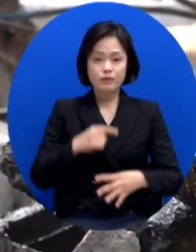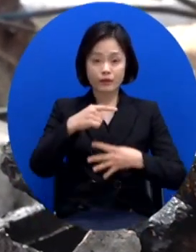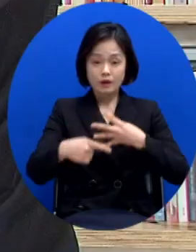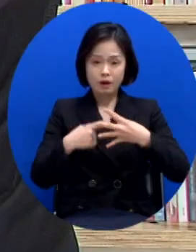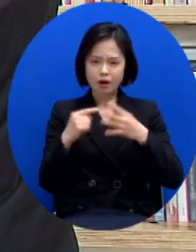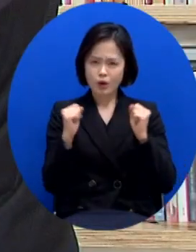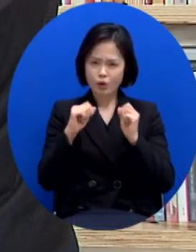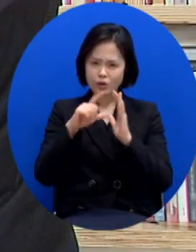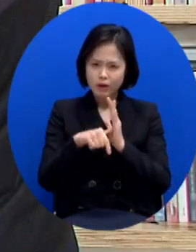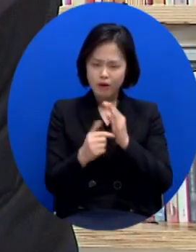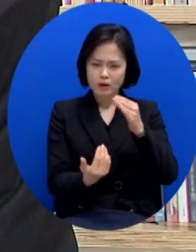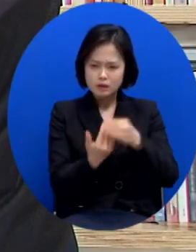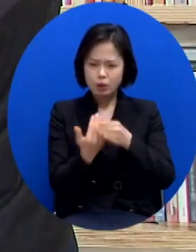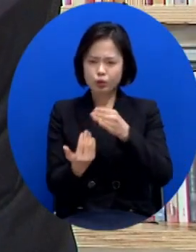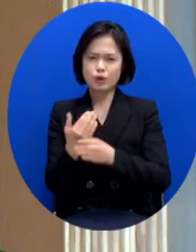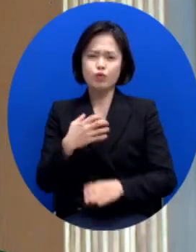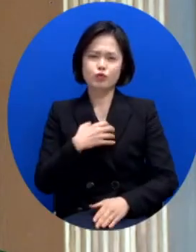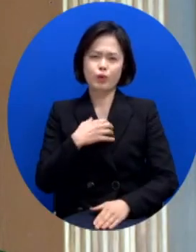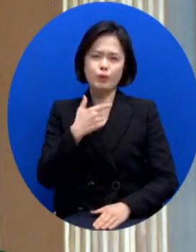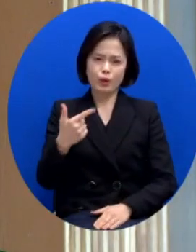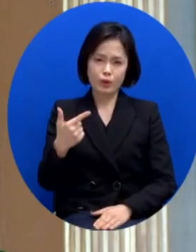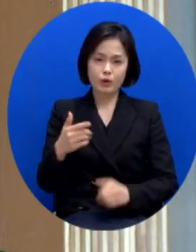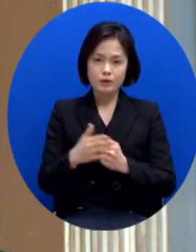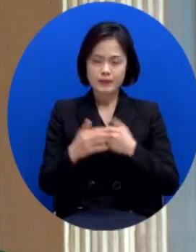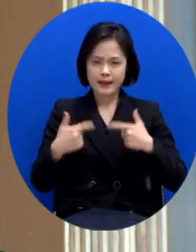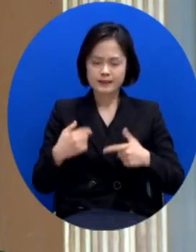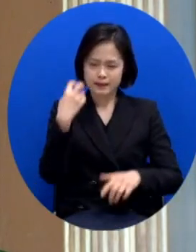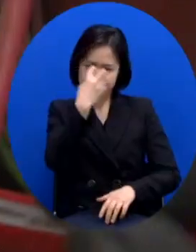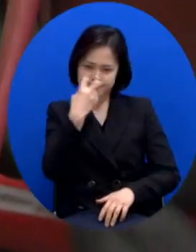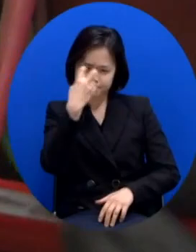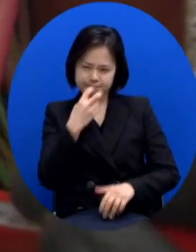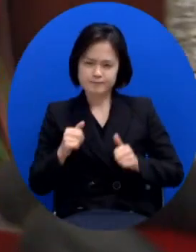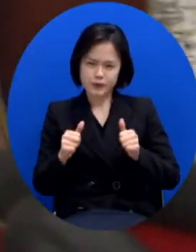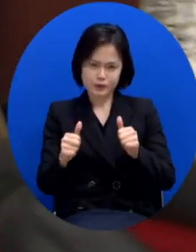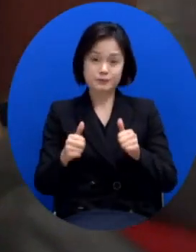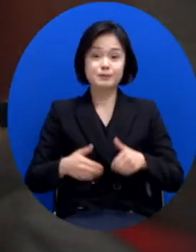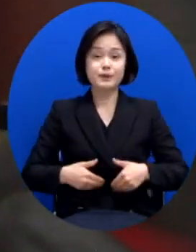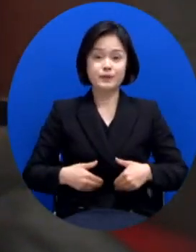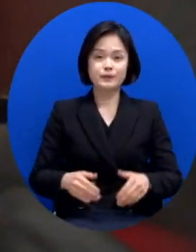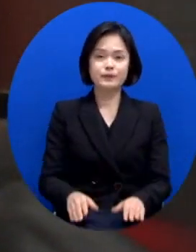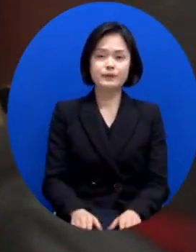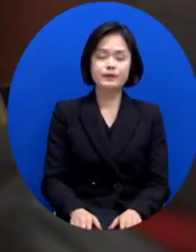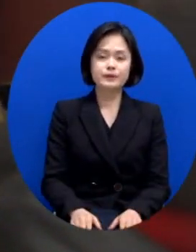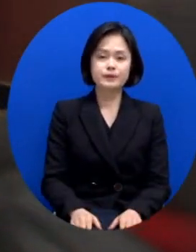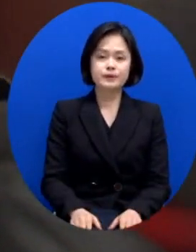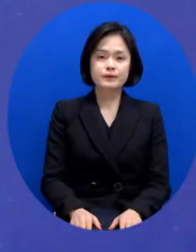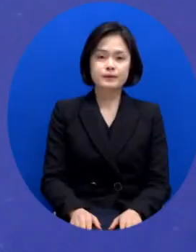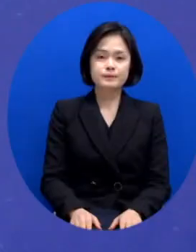부지런한 관심과 대비가 요청됩니다 cts 뉴스 박스입니다